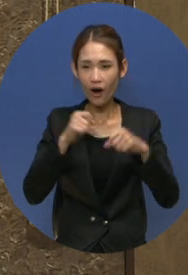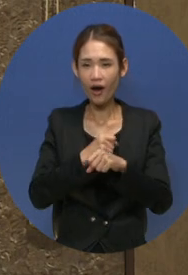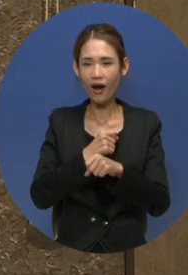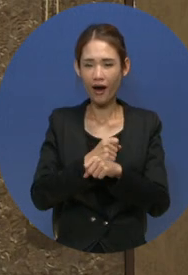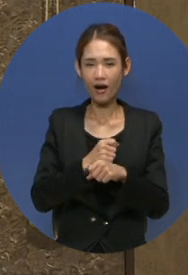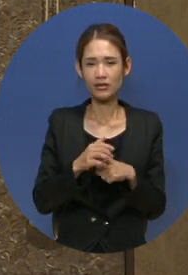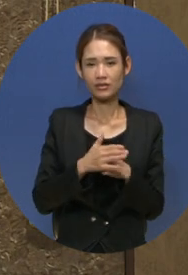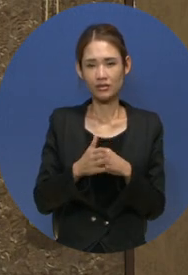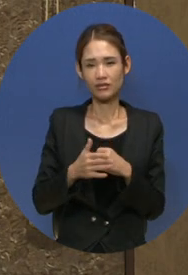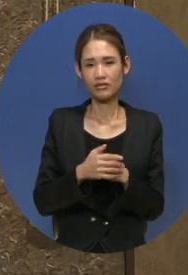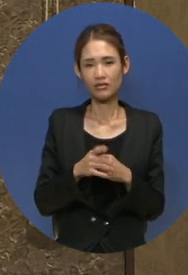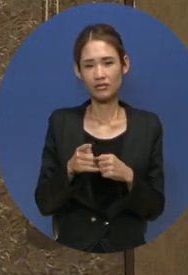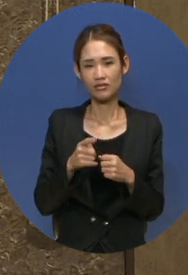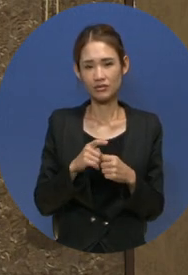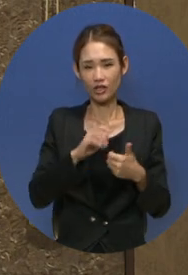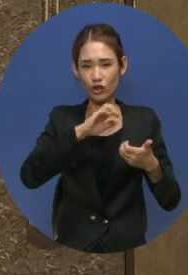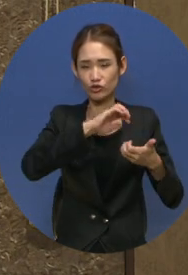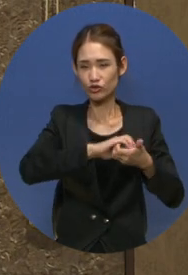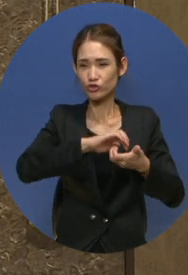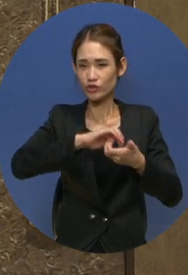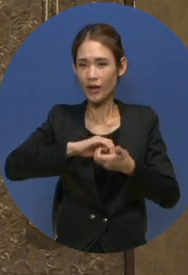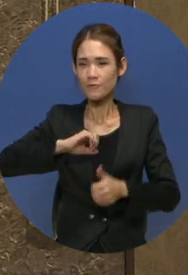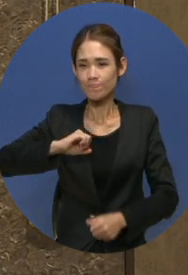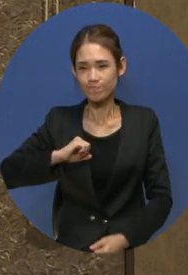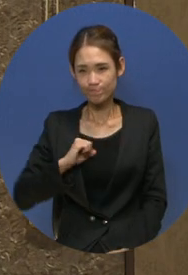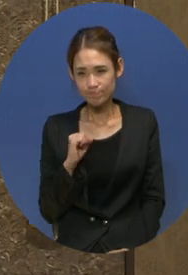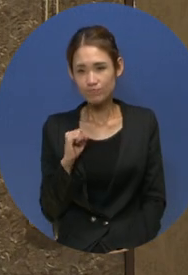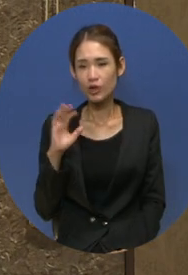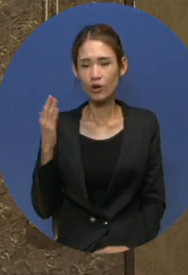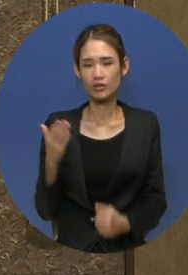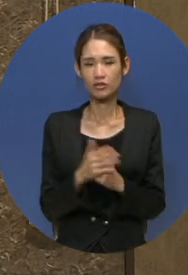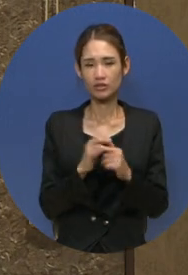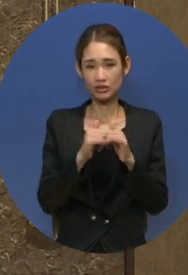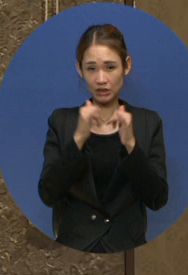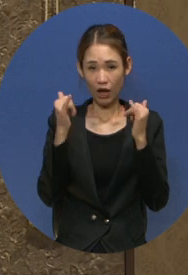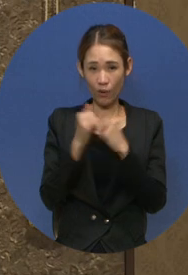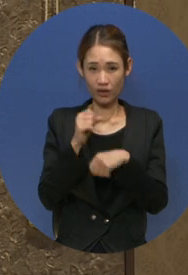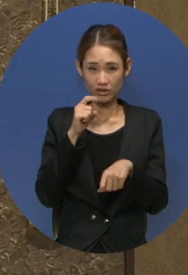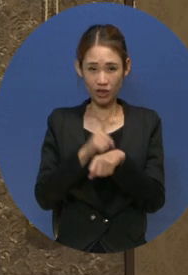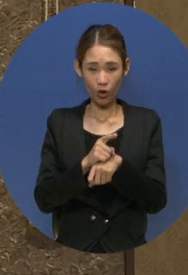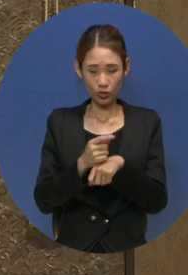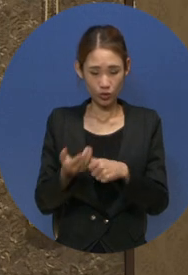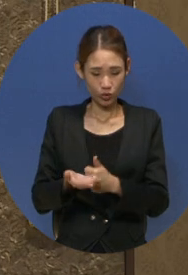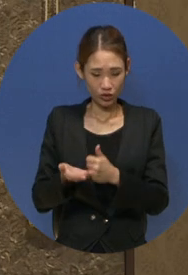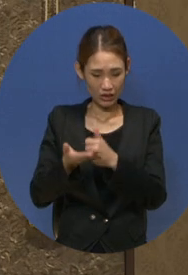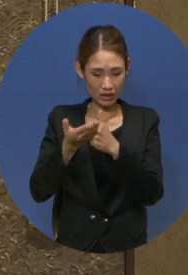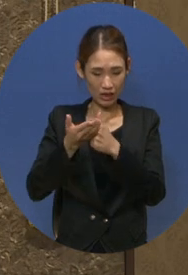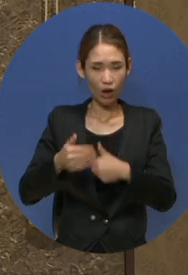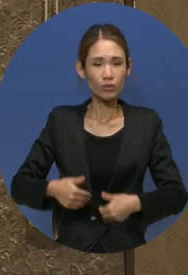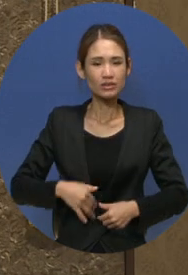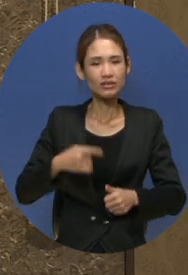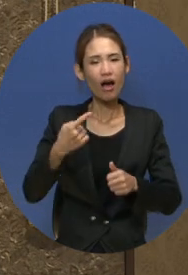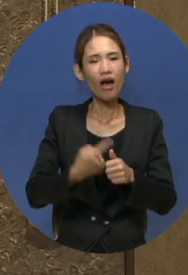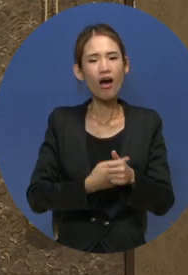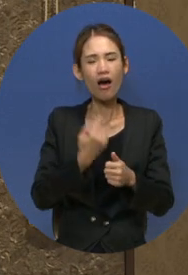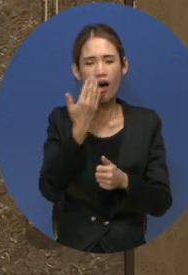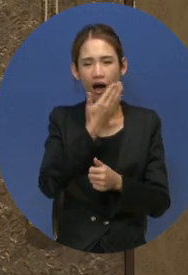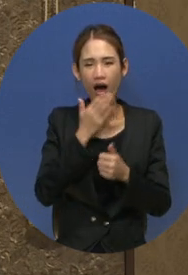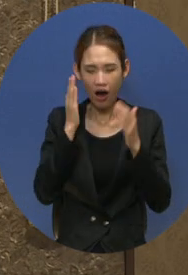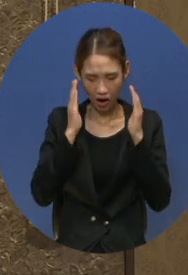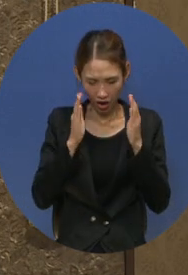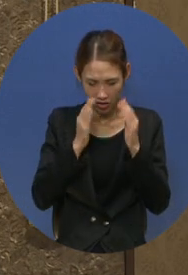운동을 하기 위해서는 그런 어떤 규칙도 지켜야 되고 네. 예, 어떤 사회성도 길러야 되고 자연스럽게 학습이 예. 돼요. 그리고